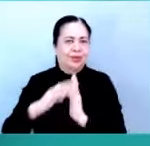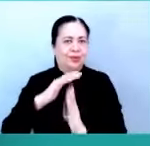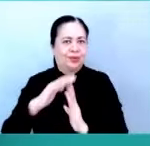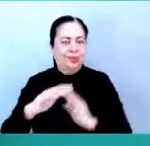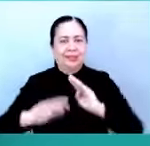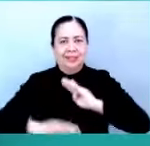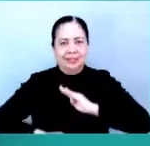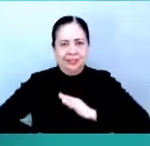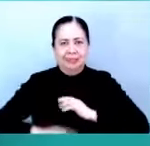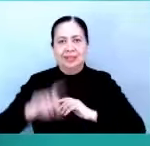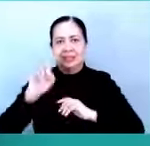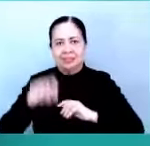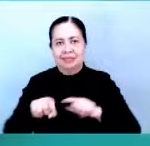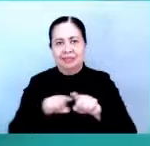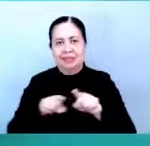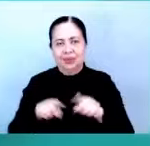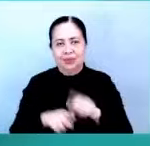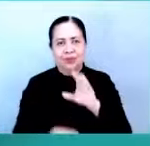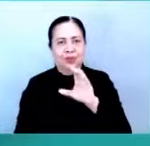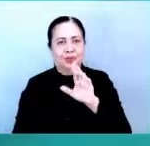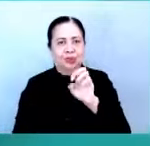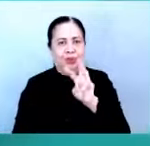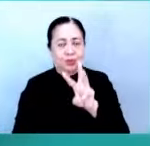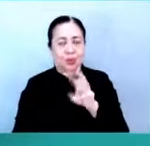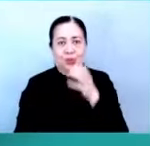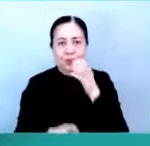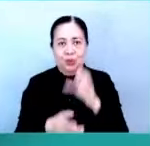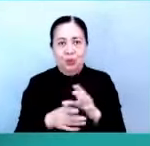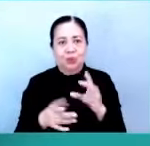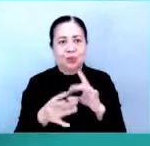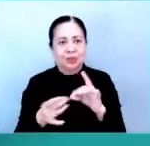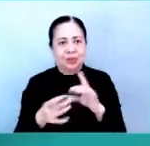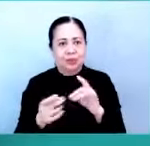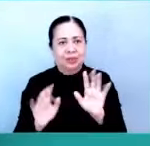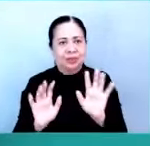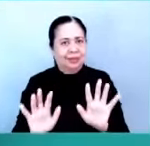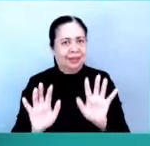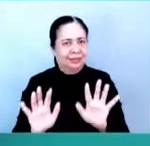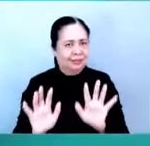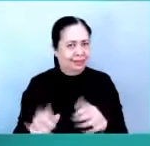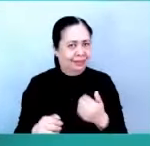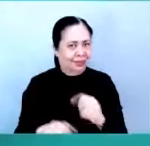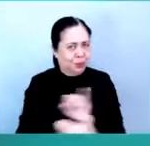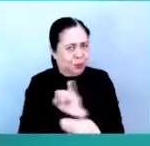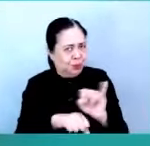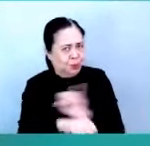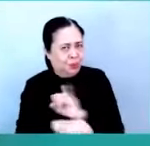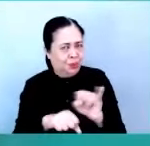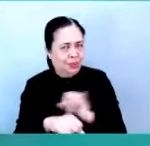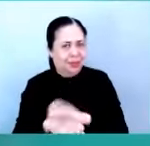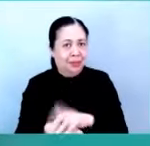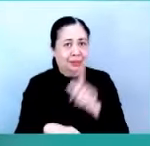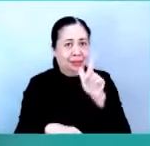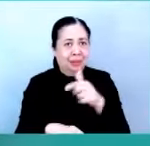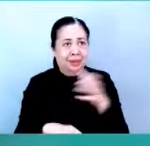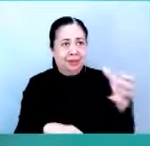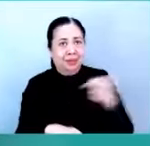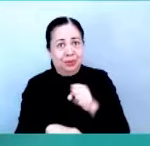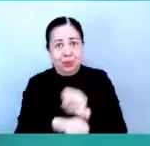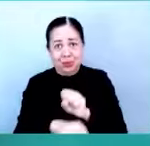daw dapat ang crew. Comment naman ng ibang netizens, isi-isi lang ang kasipagan, baka magkatrabaho raw